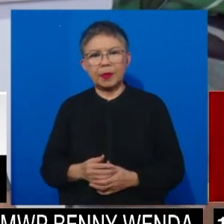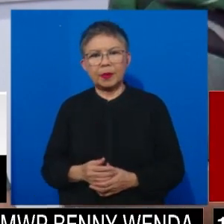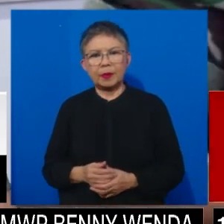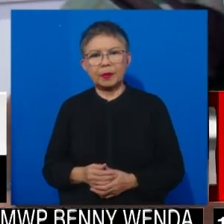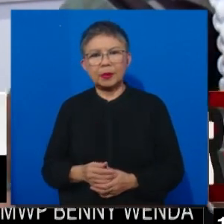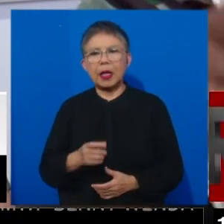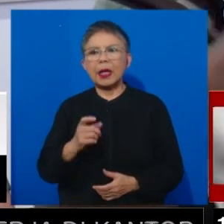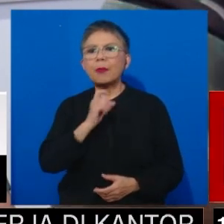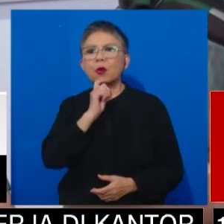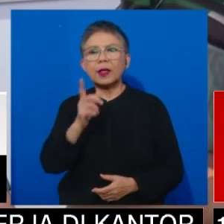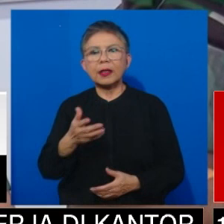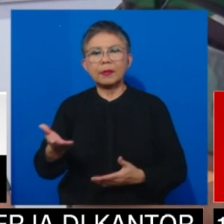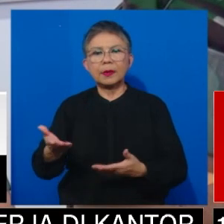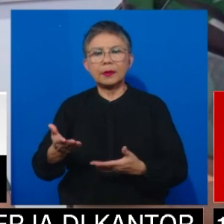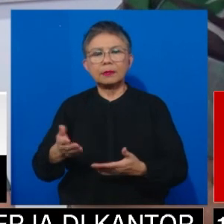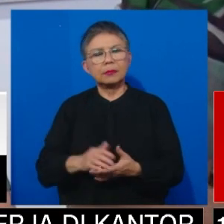laporan